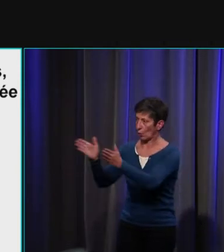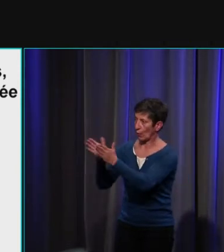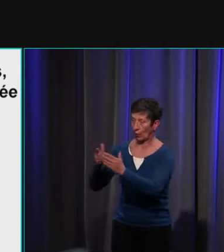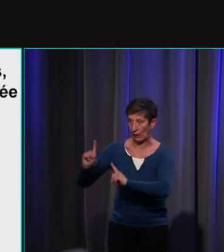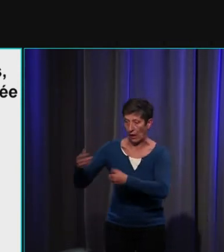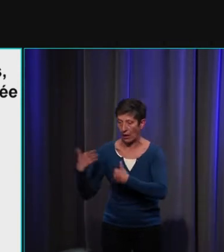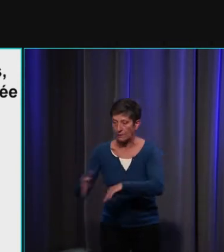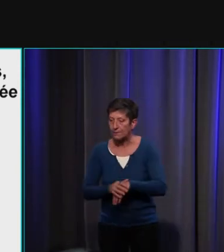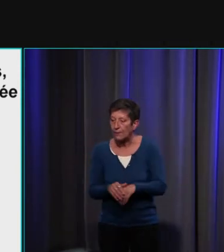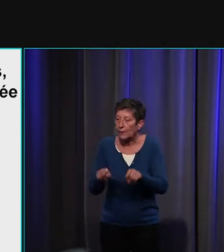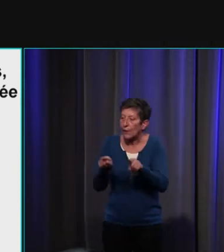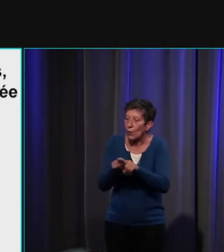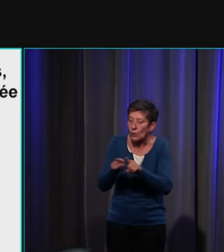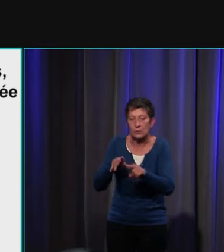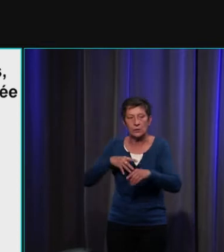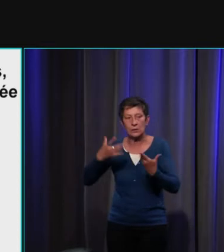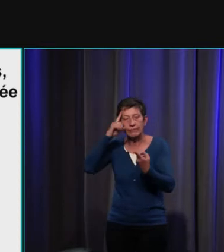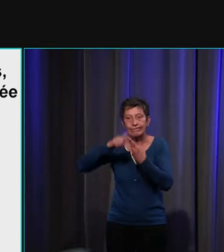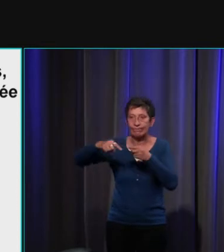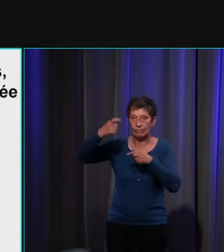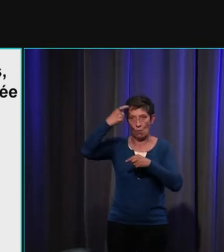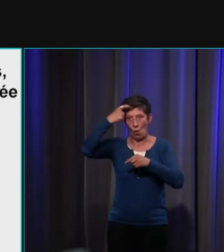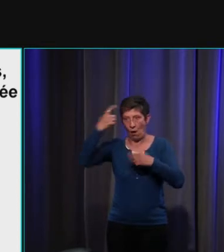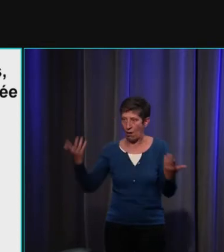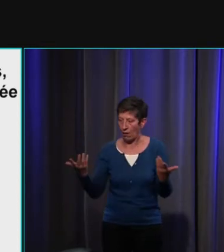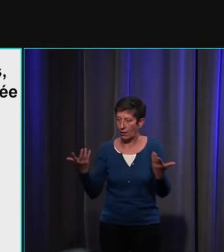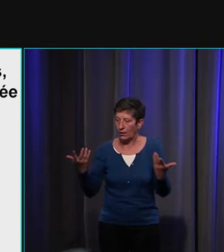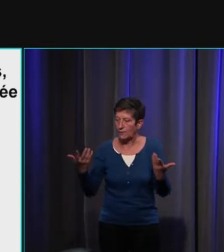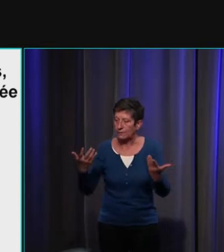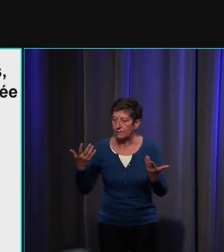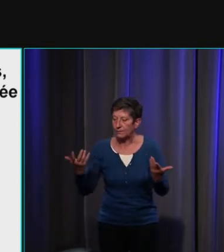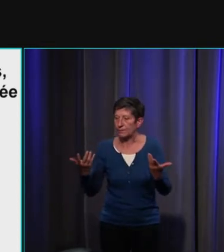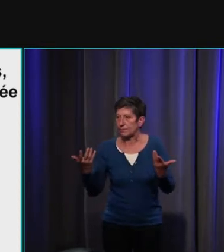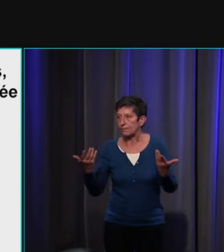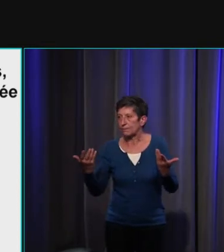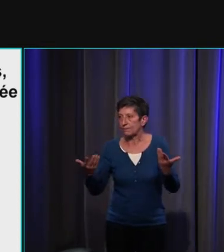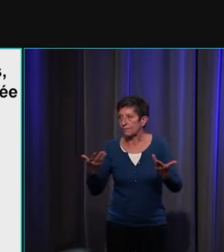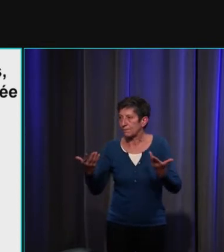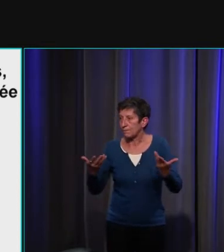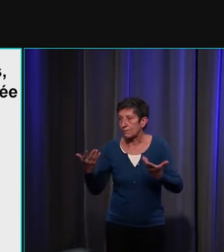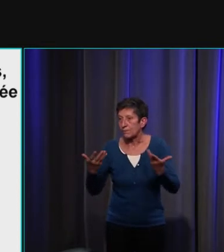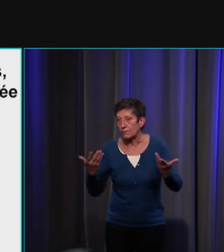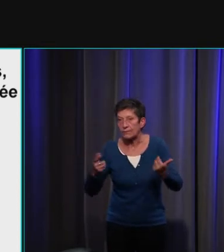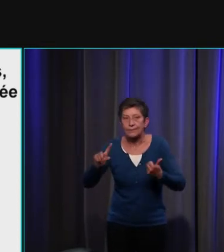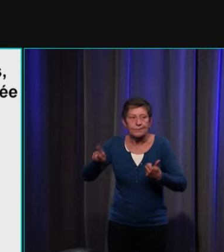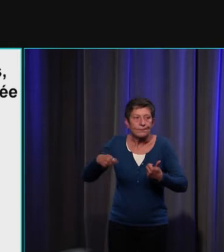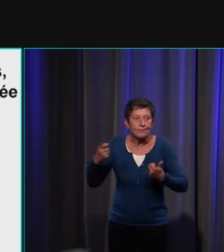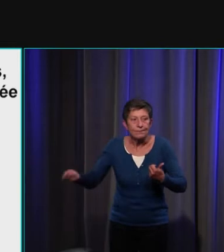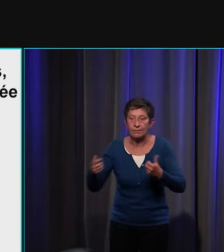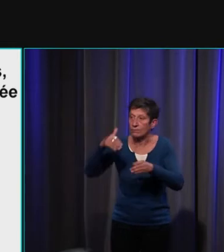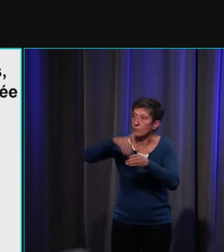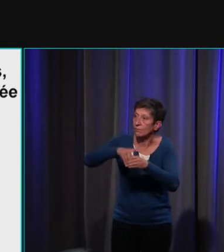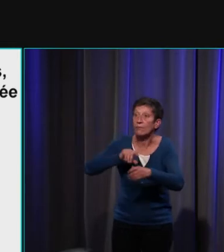bien sûr la rectitude d'intention qui exclut toute violence